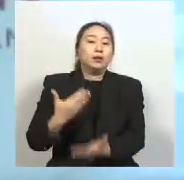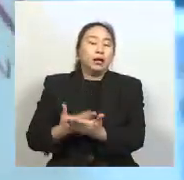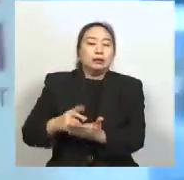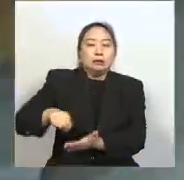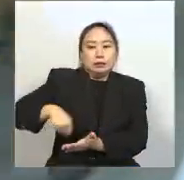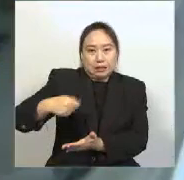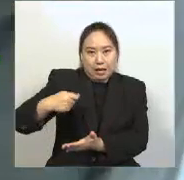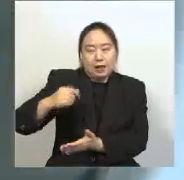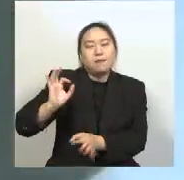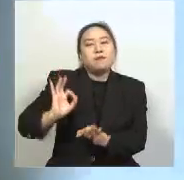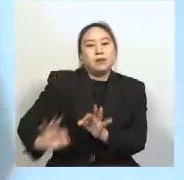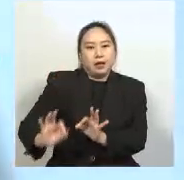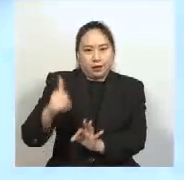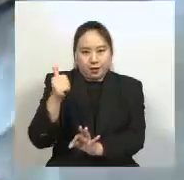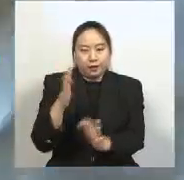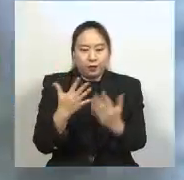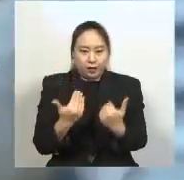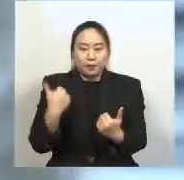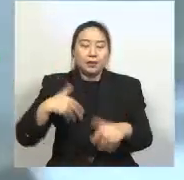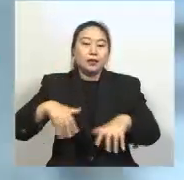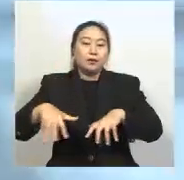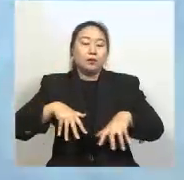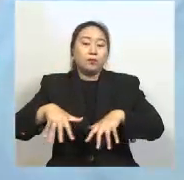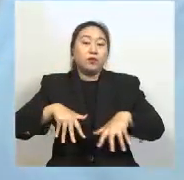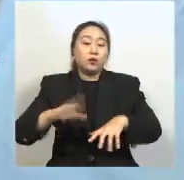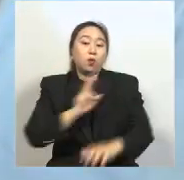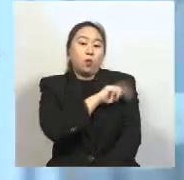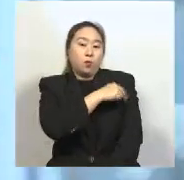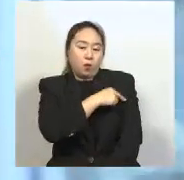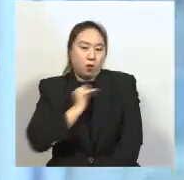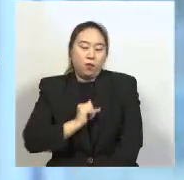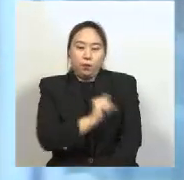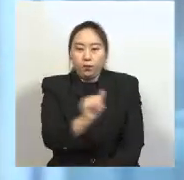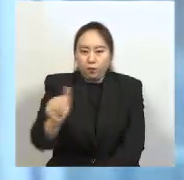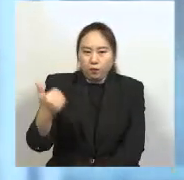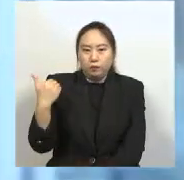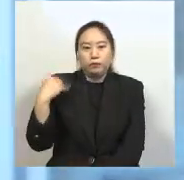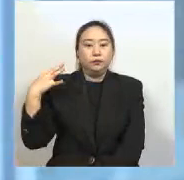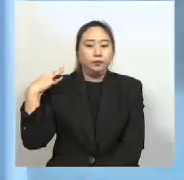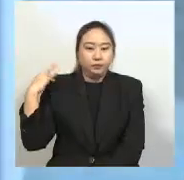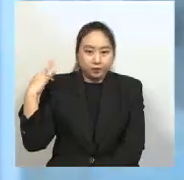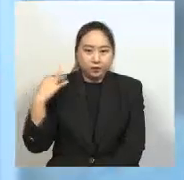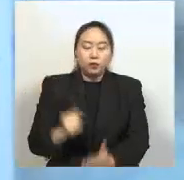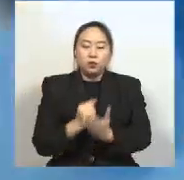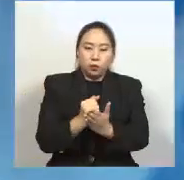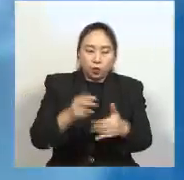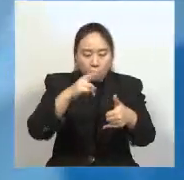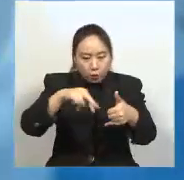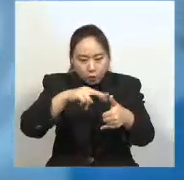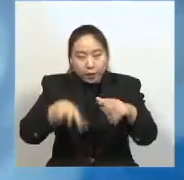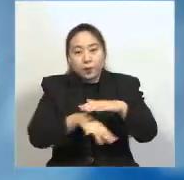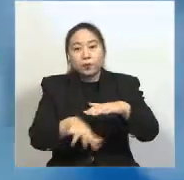ประมาณโดยปัจจุบันมีการจัดหมอชุมชนลงพื้นที่รวมไปถึงบรรดาอาสาสมัครในการรักษาพยาบาลเบื้